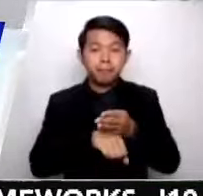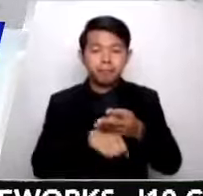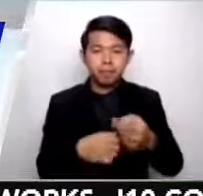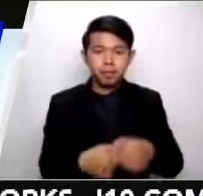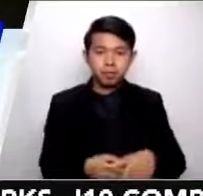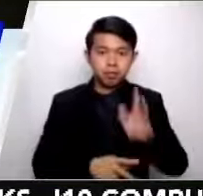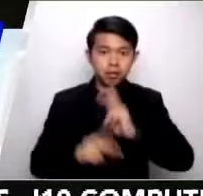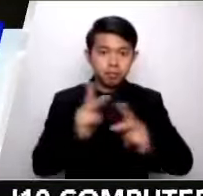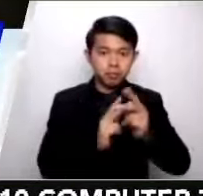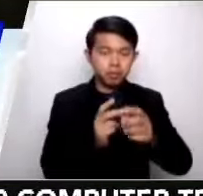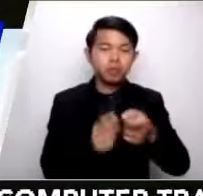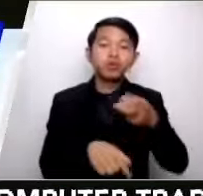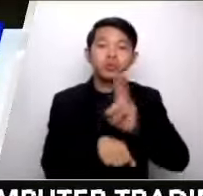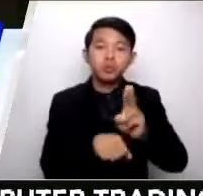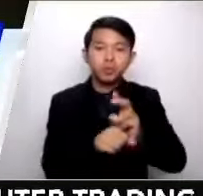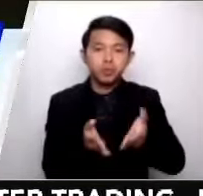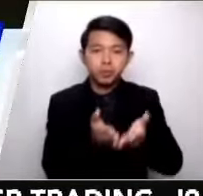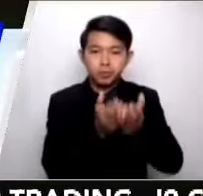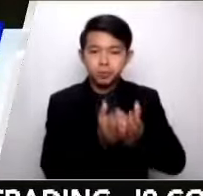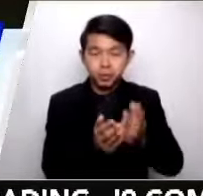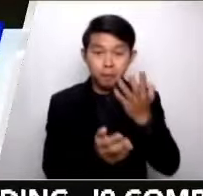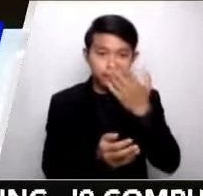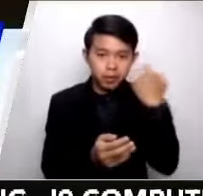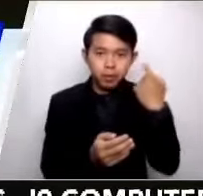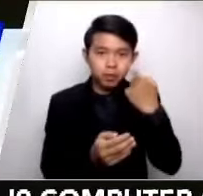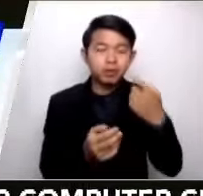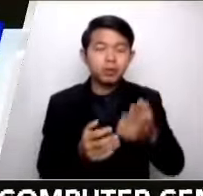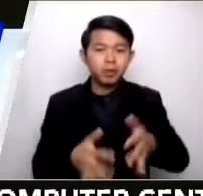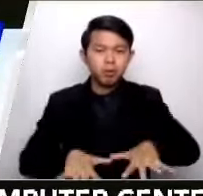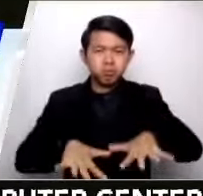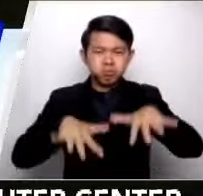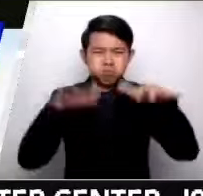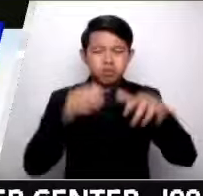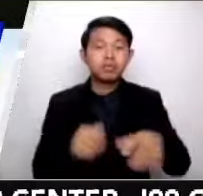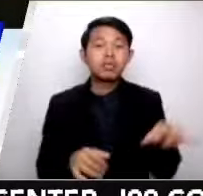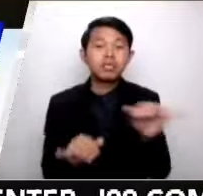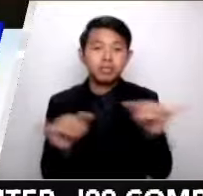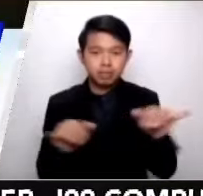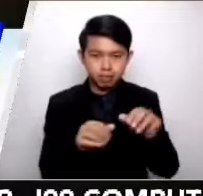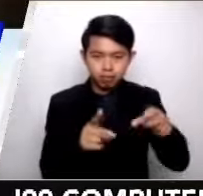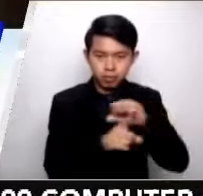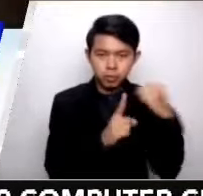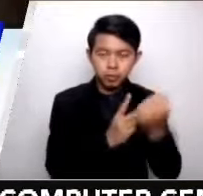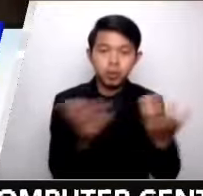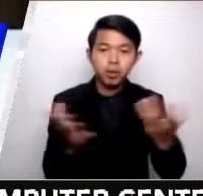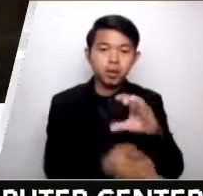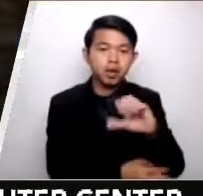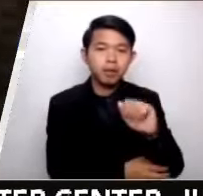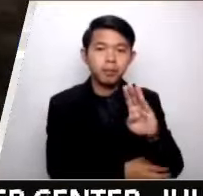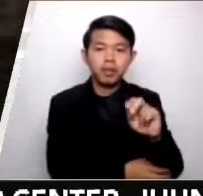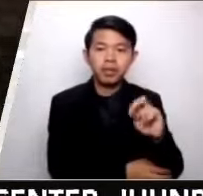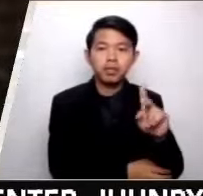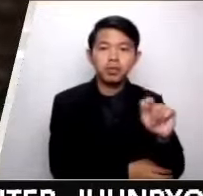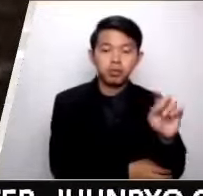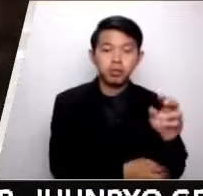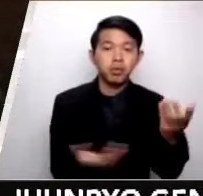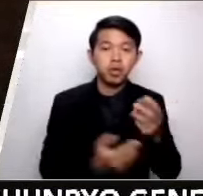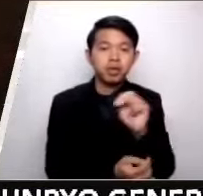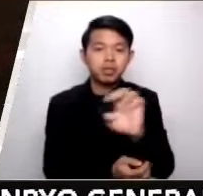residente. Ganyan din ang sitwasyon ngayon sa ilang lugar sa Cabanatuan City sa Nueva Ecija.